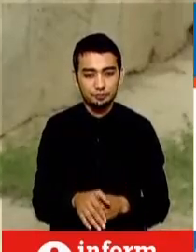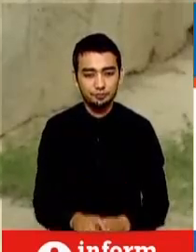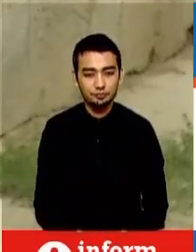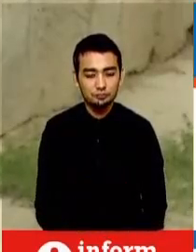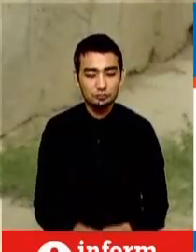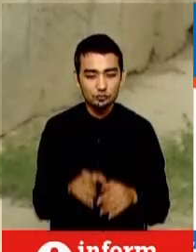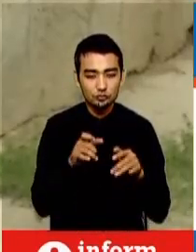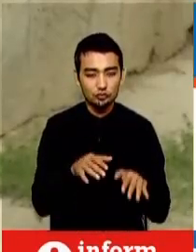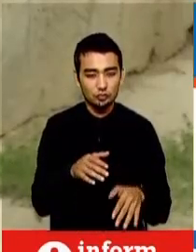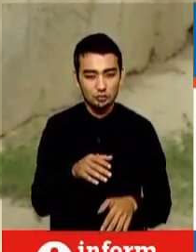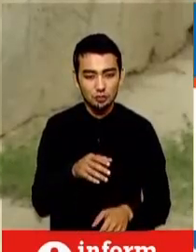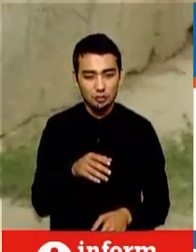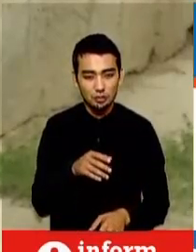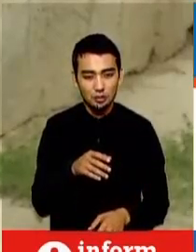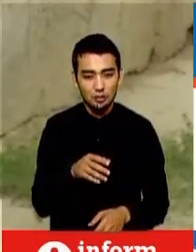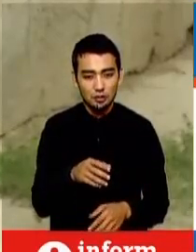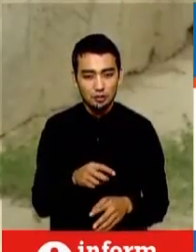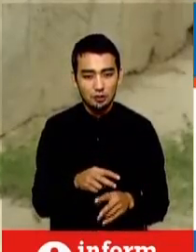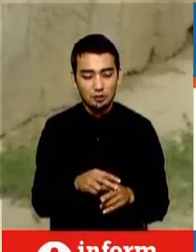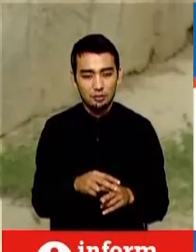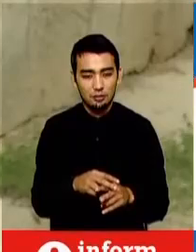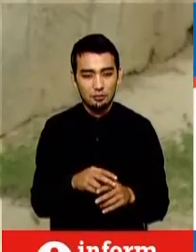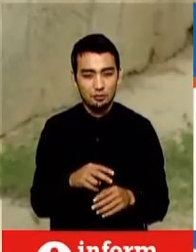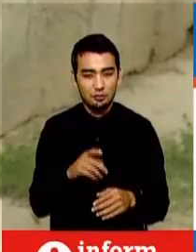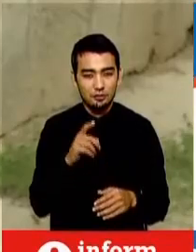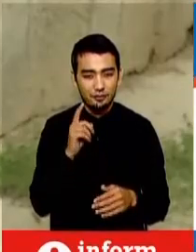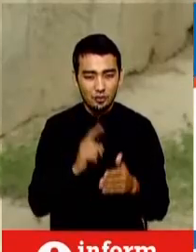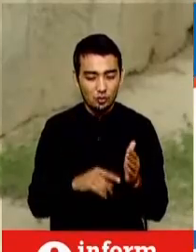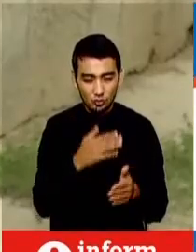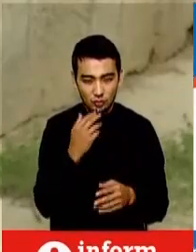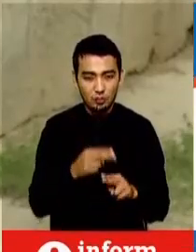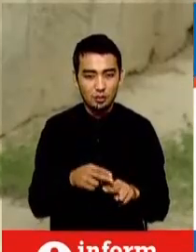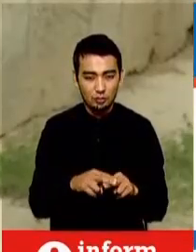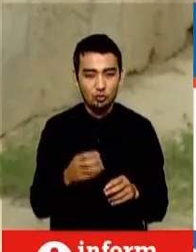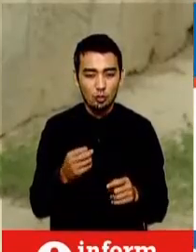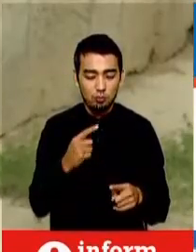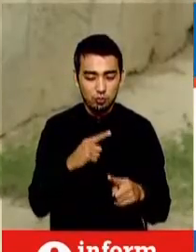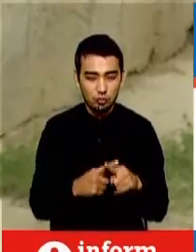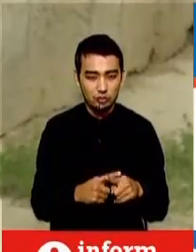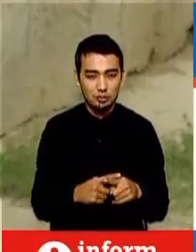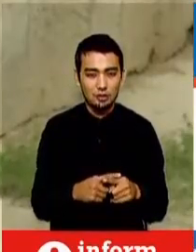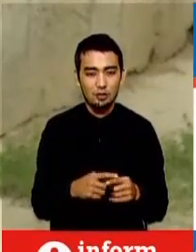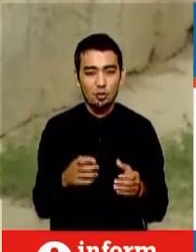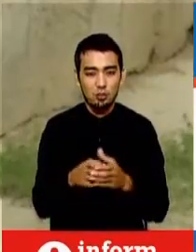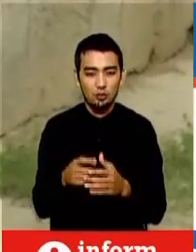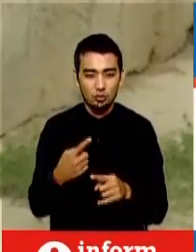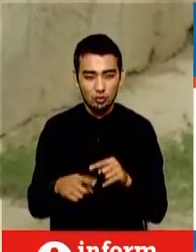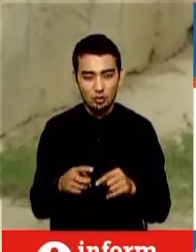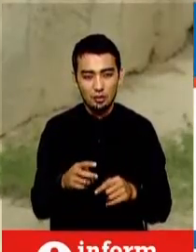толық шешіміне жаңағыдай сенім білдірмегендіктен қосымша тағы да казнес арқылы,